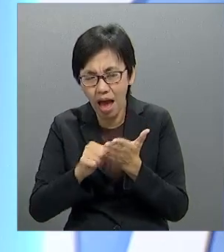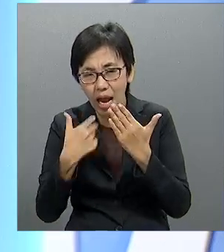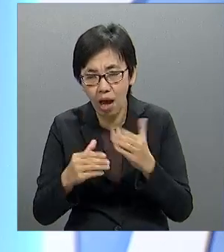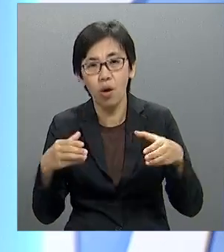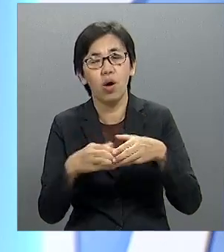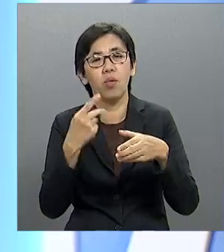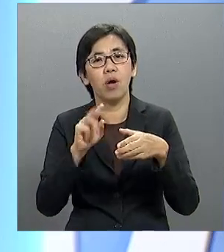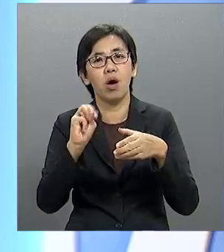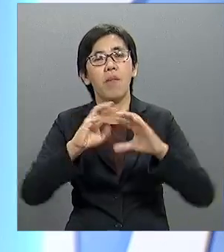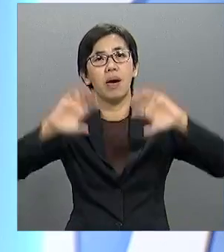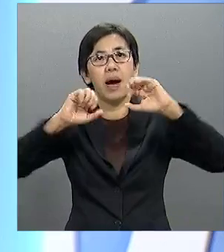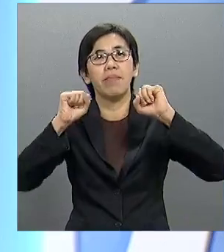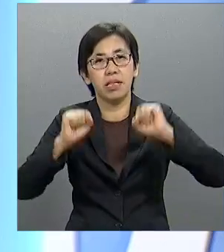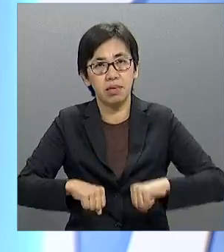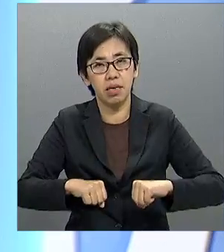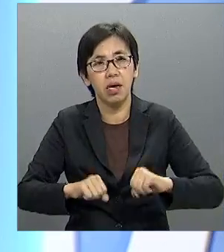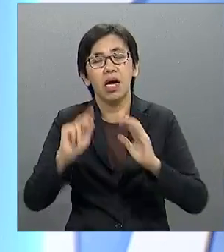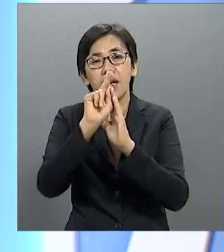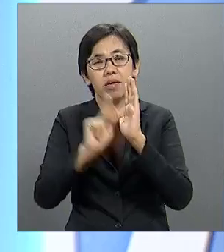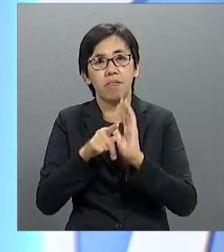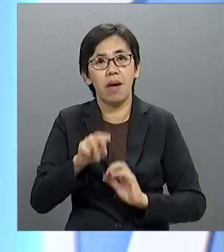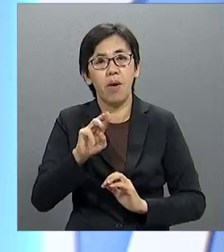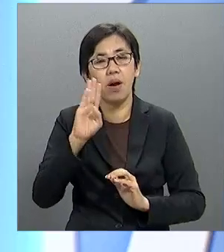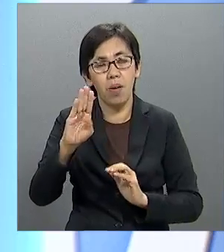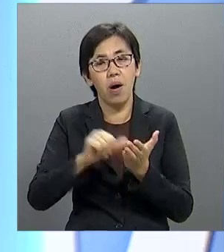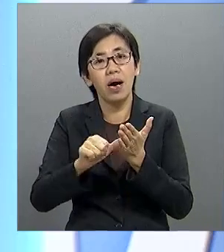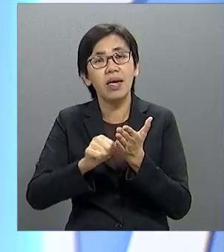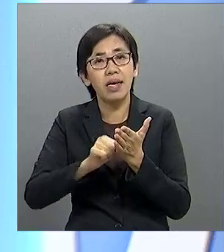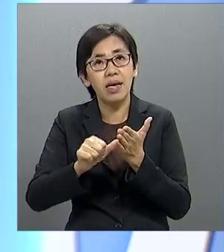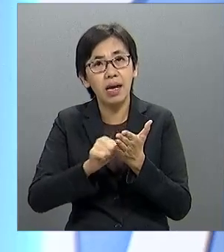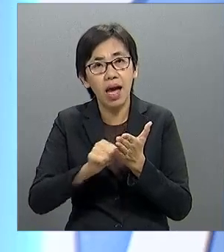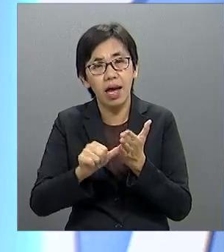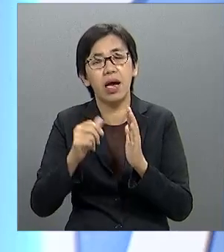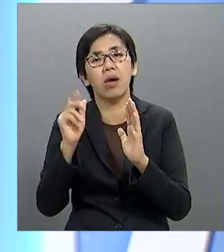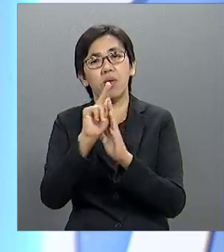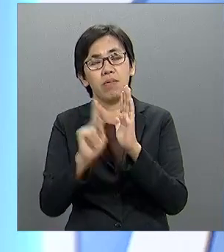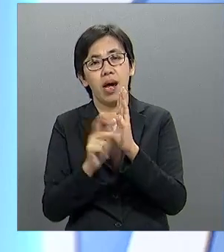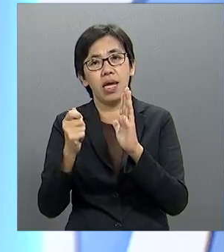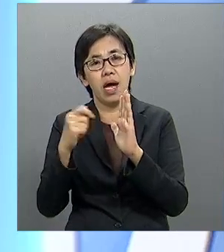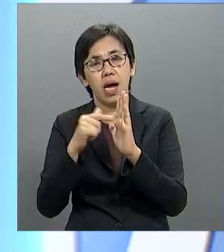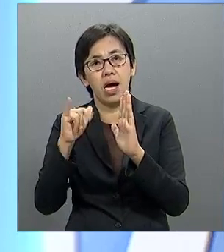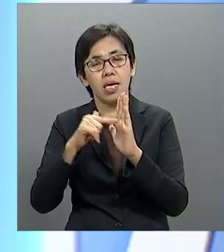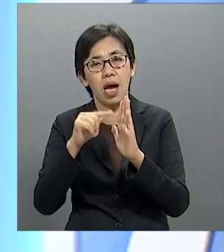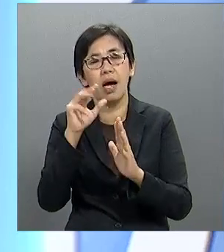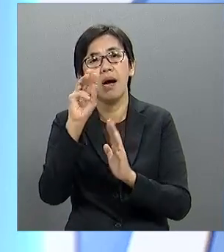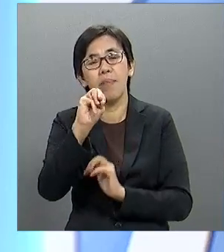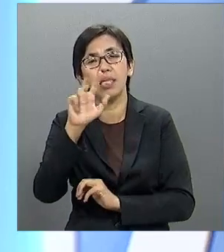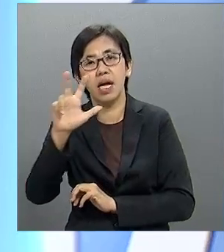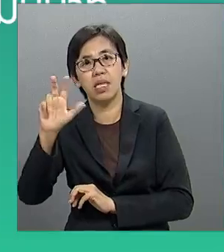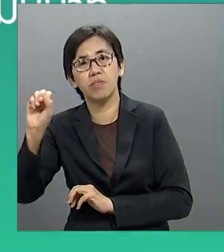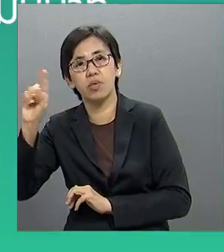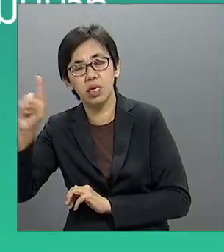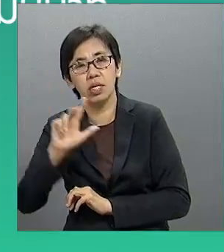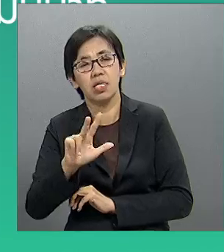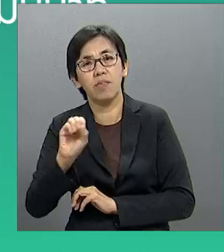มีมติเห็นชอบร่างพระราชบัญญัติแก้ไขเพิ่มเติมประมวลกฎหมายอาญามาตรา301และมาตรา 305แล้ว